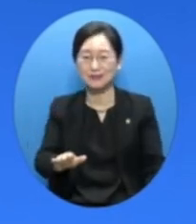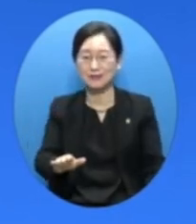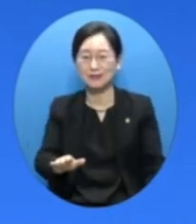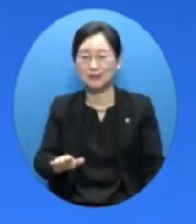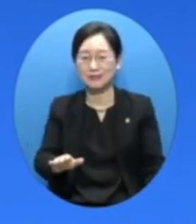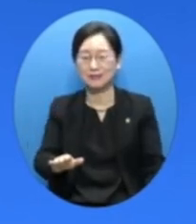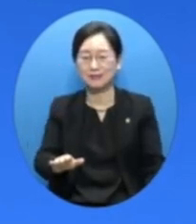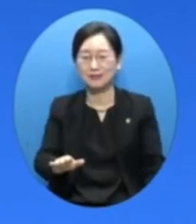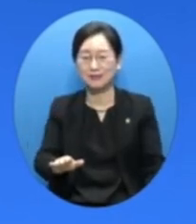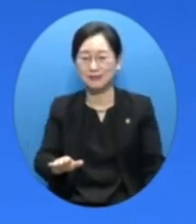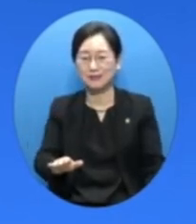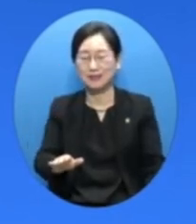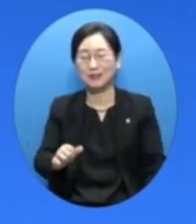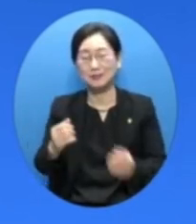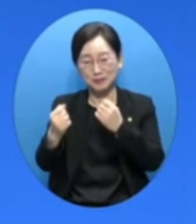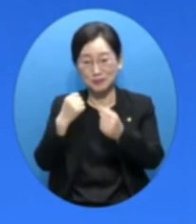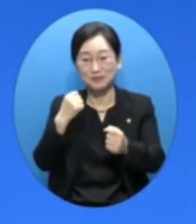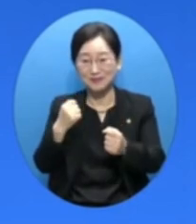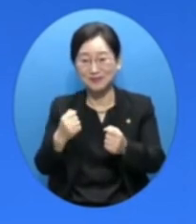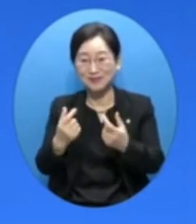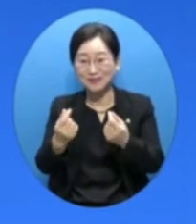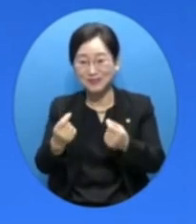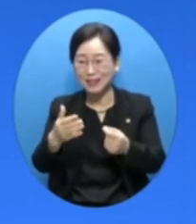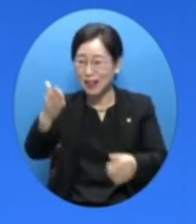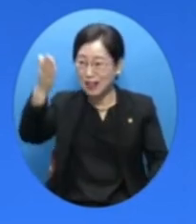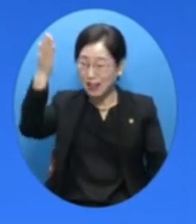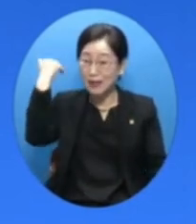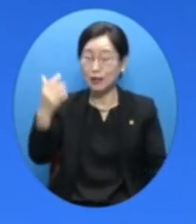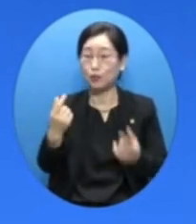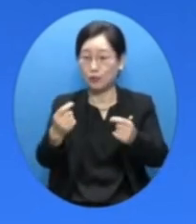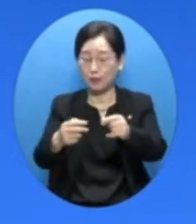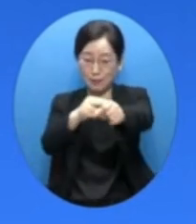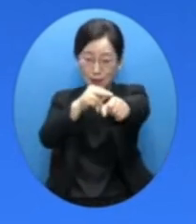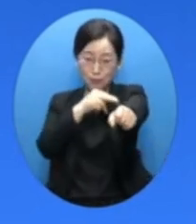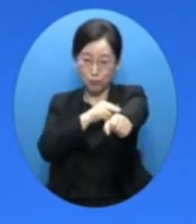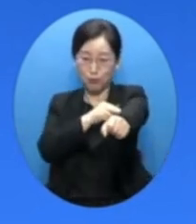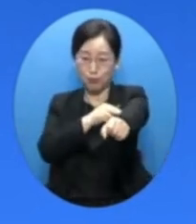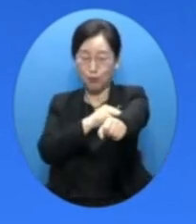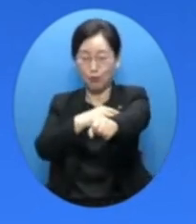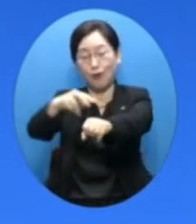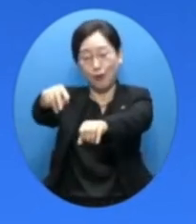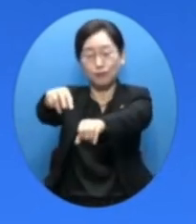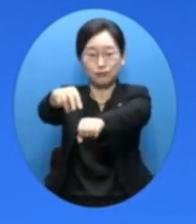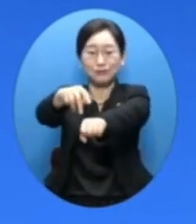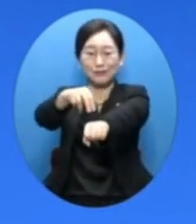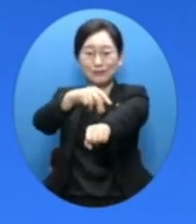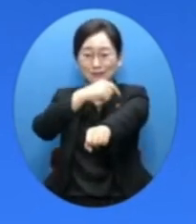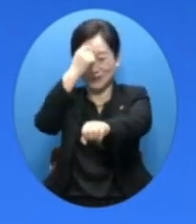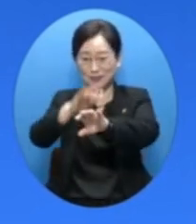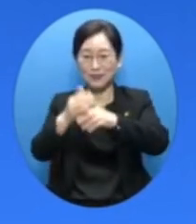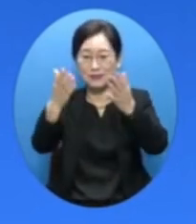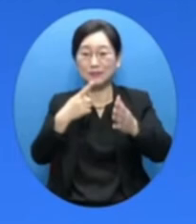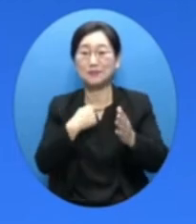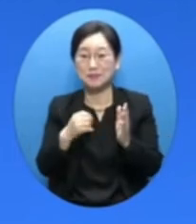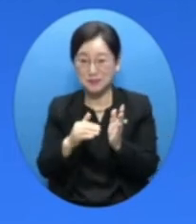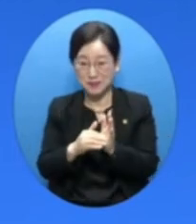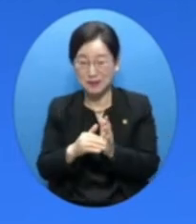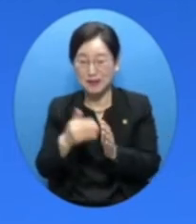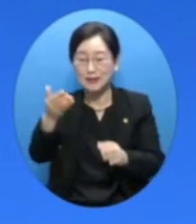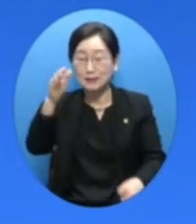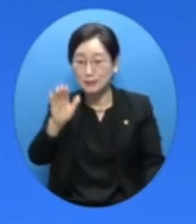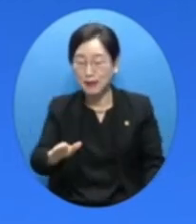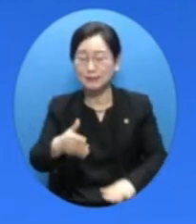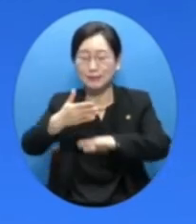어려움 사실 어려움도 아니죠. 뭐 옛날엔 다 마포대교 걸어 와서 예배드렸었으니까 그럼에도